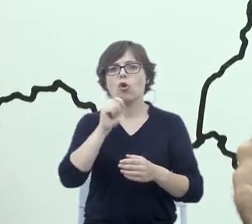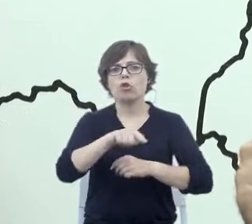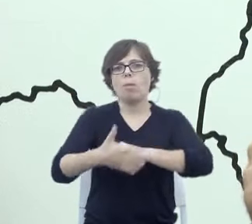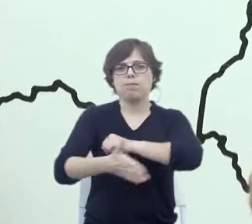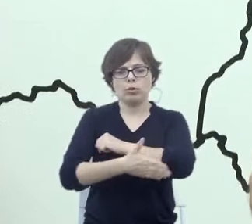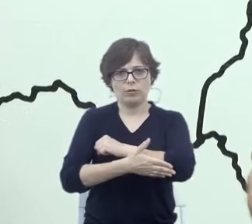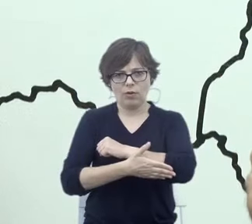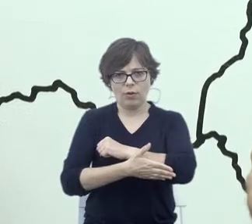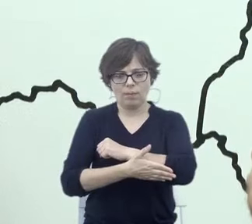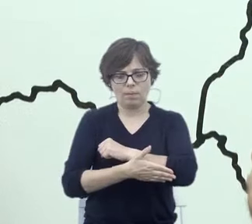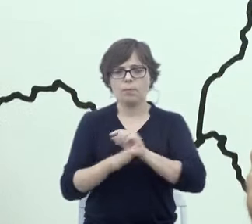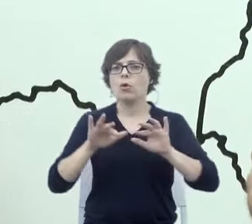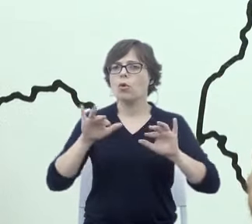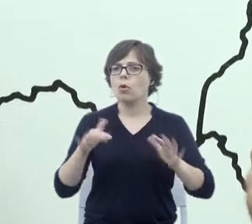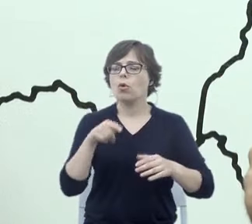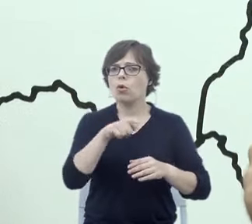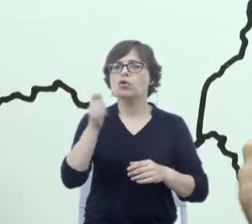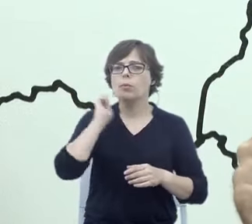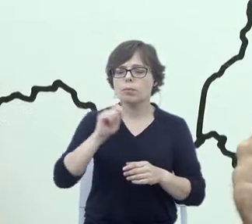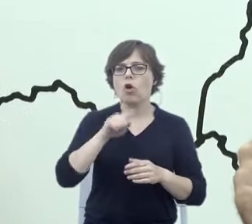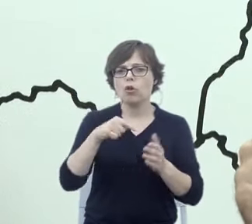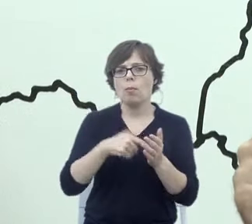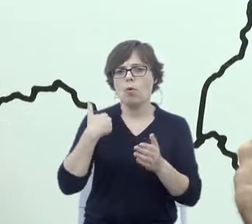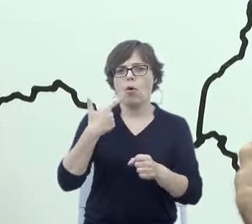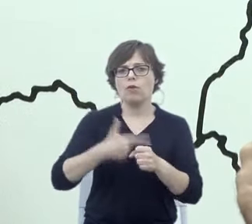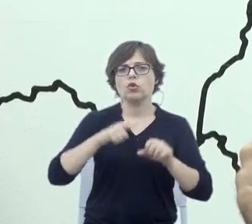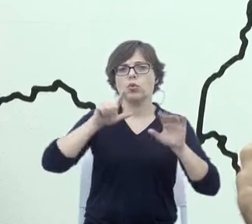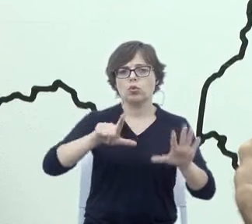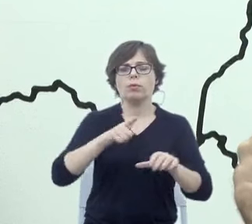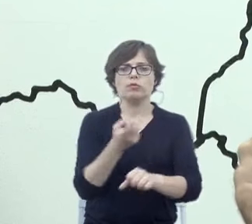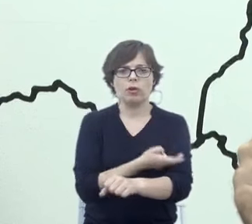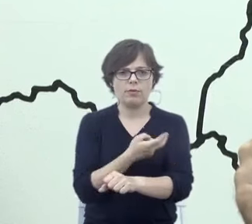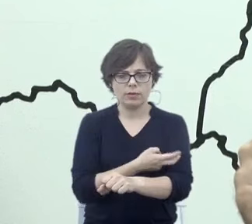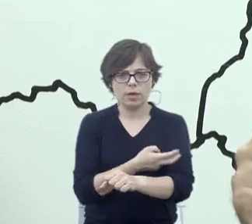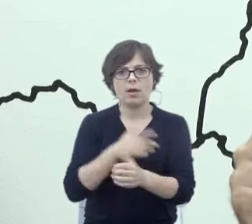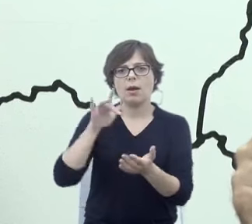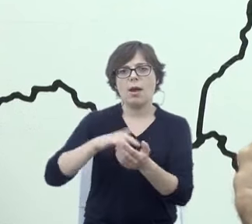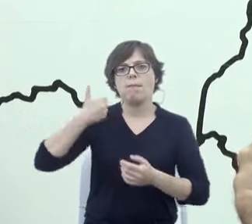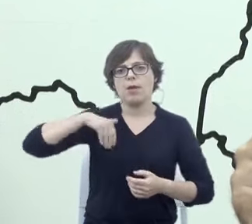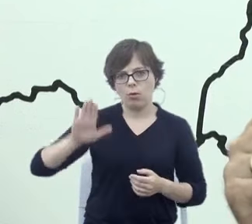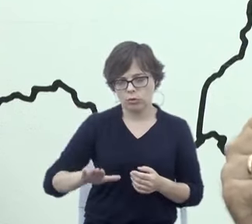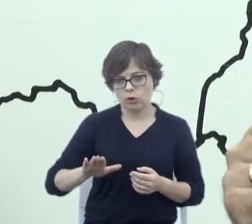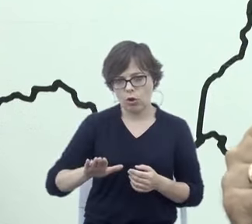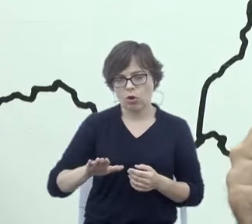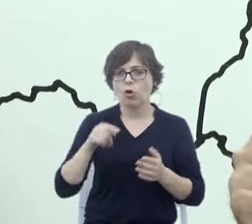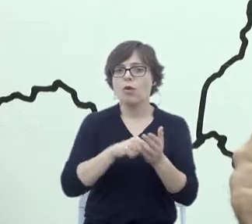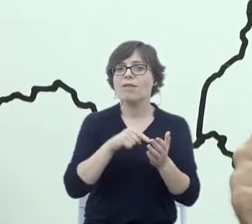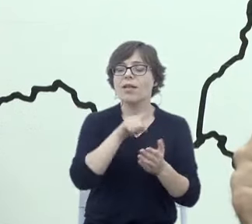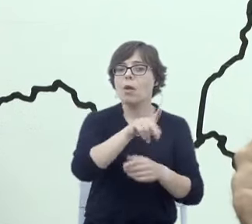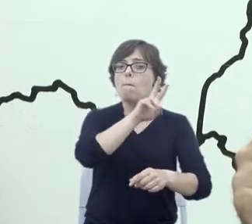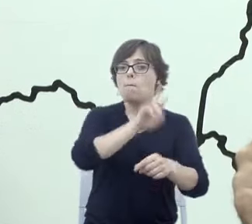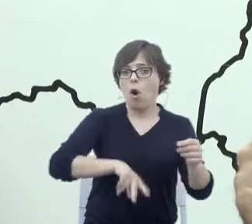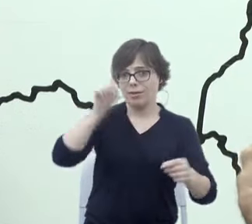tej, której dokonano 27 czerwca w Białymstoku, gdy jednostki